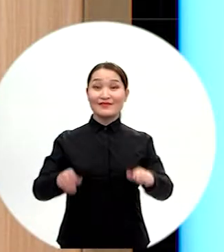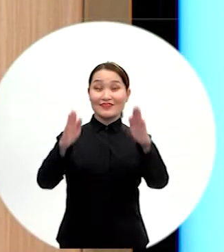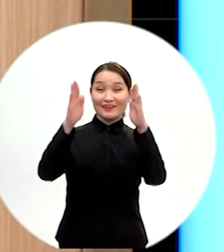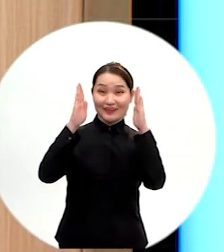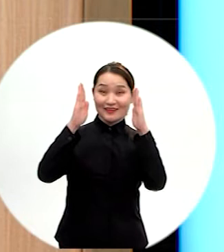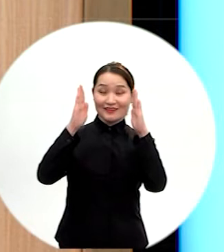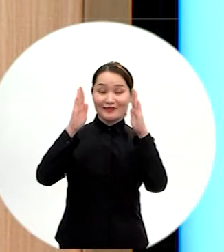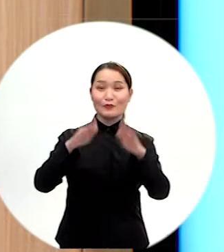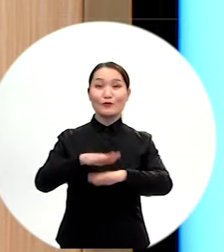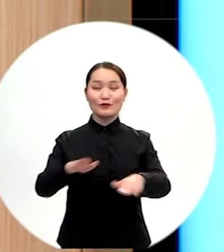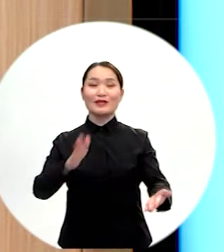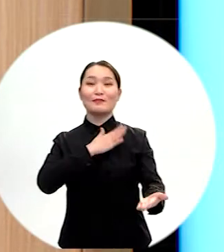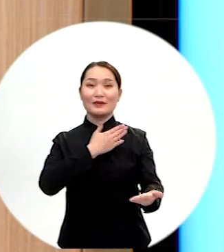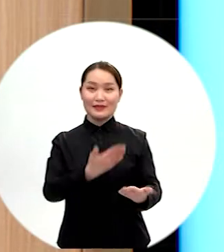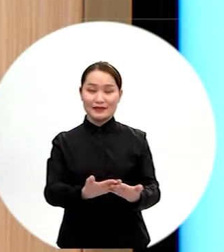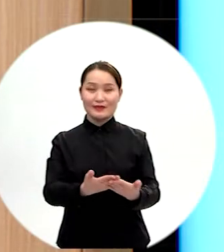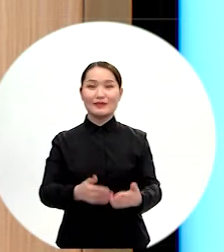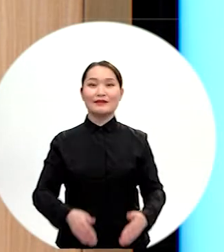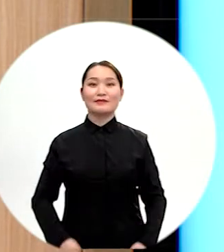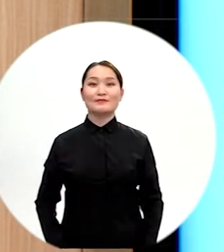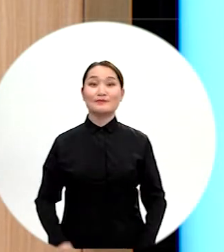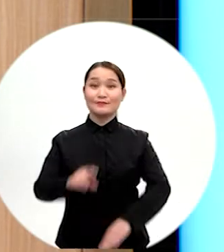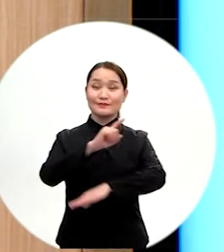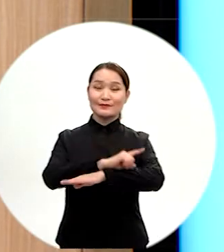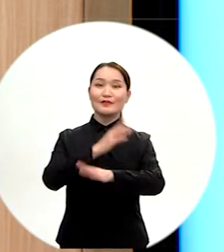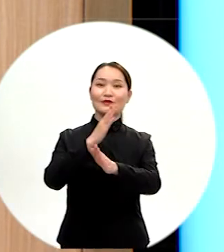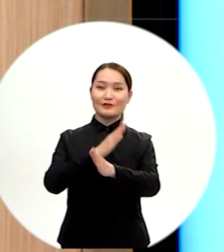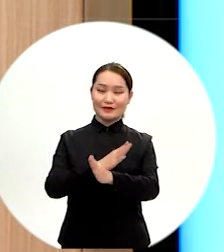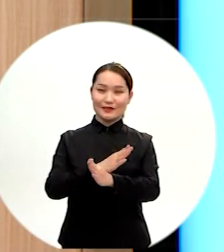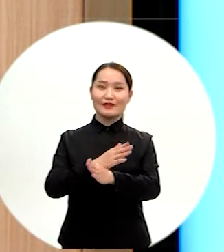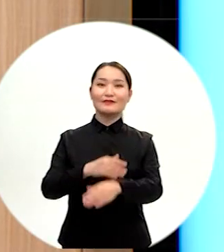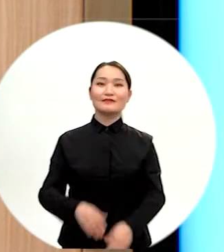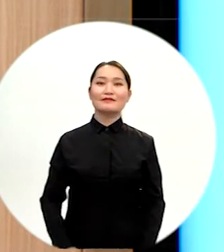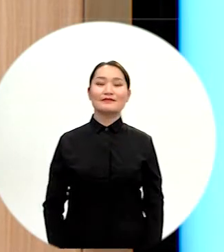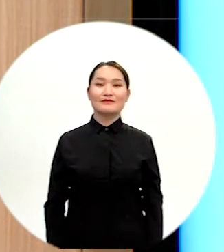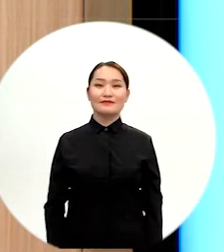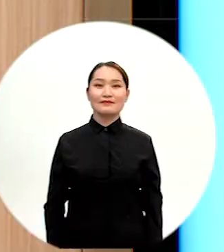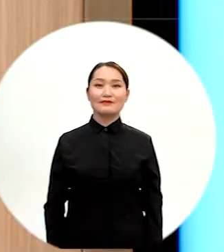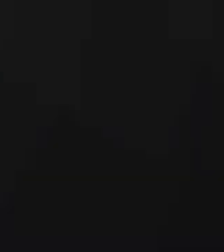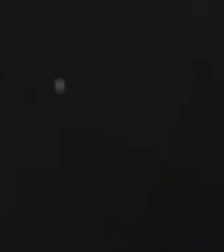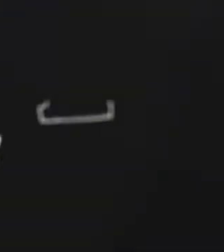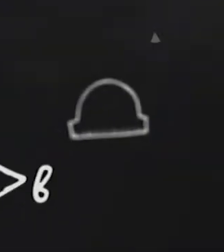Өнөөдрийн хичээлд идэвхтэй оролцсон сурагчдаа баярлалаа. Хичээл маань энхүү өндөрлөж байна.